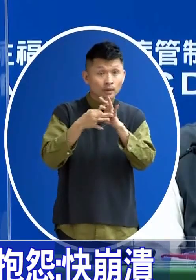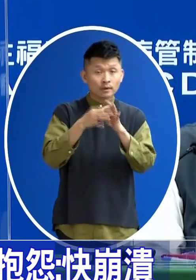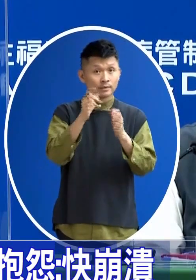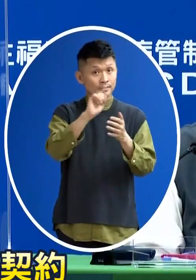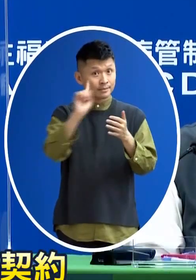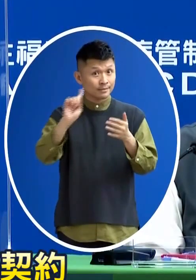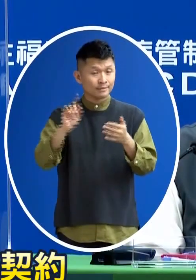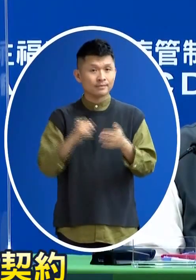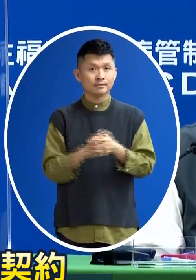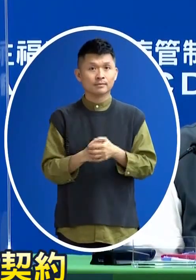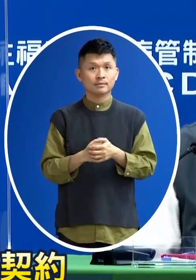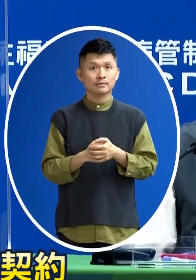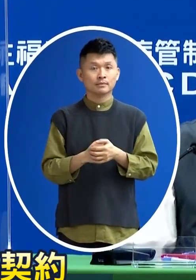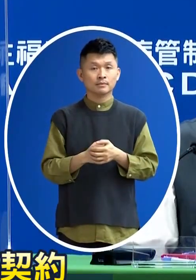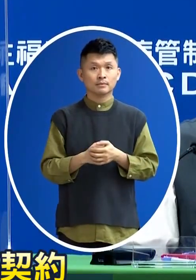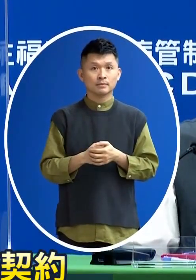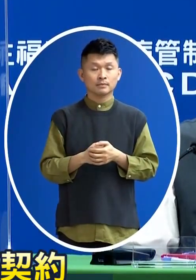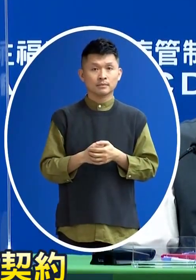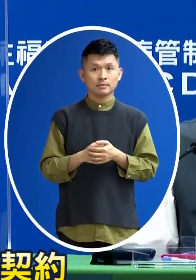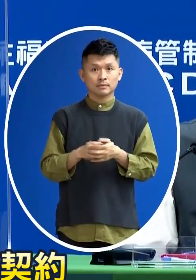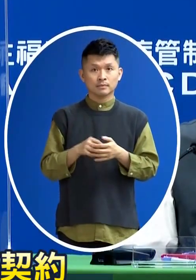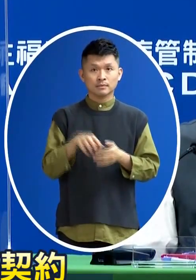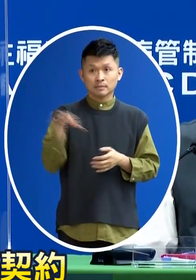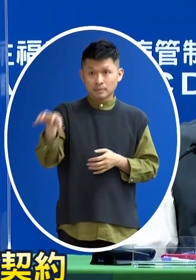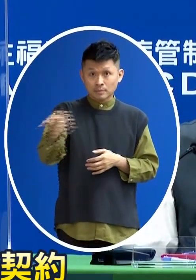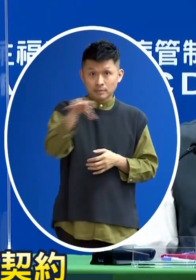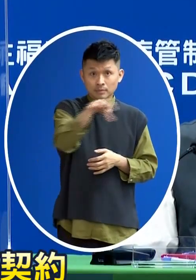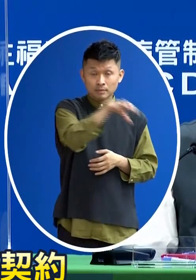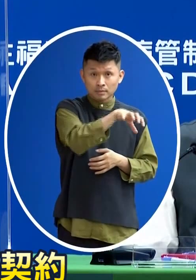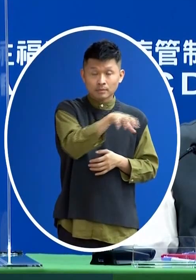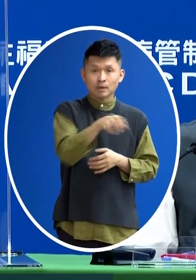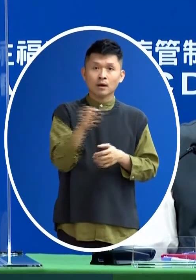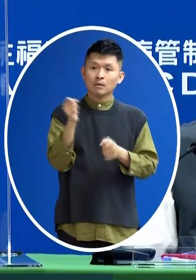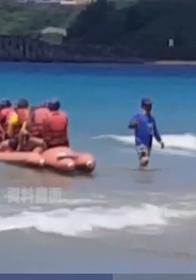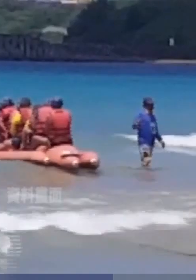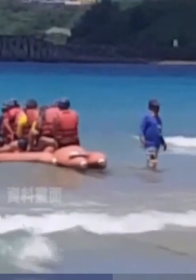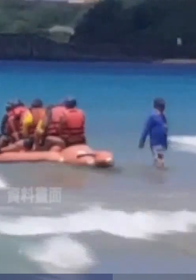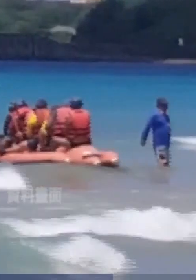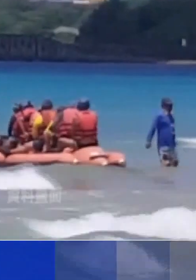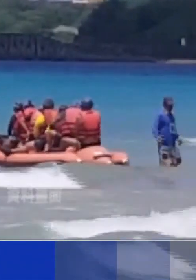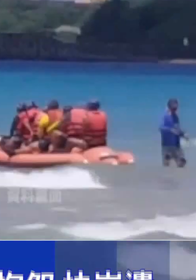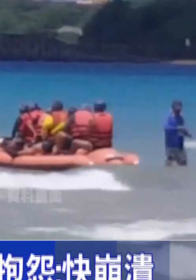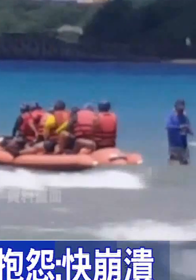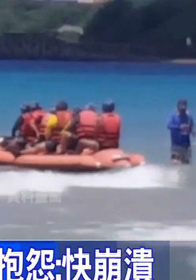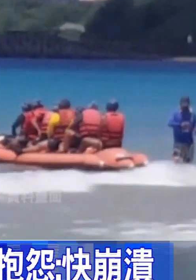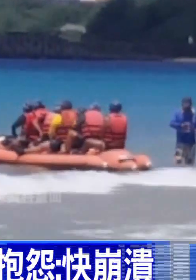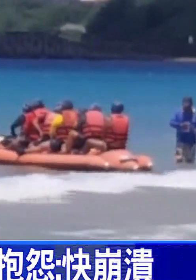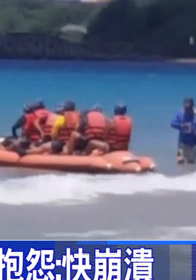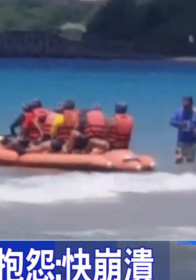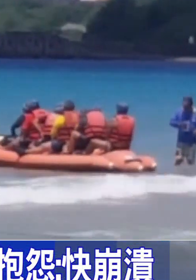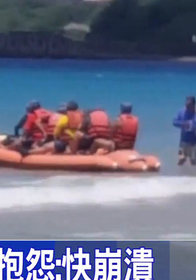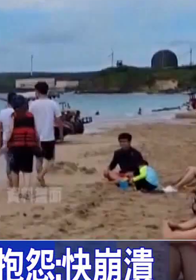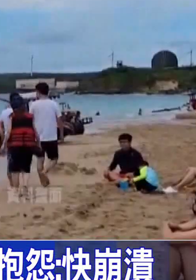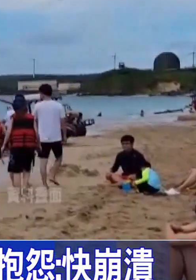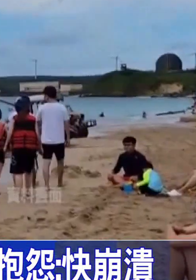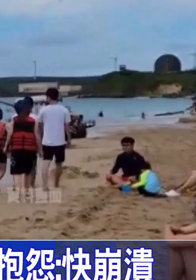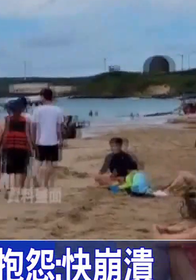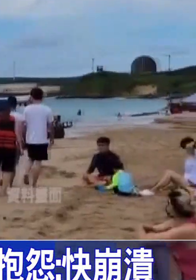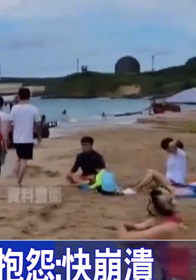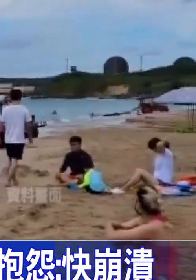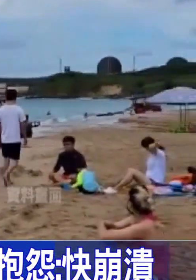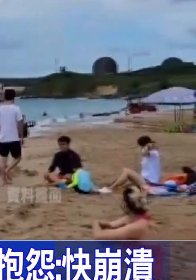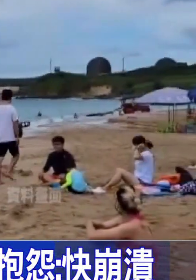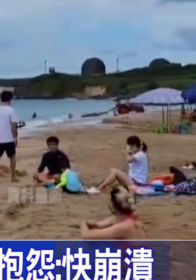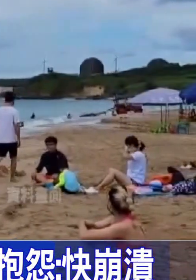那还是要根据定型化契约或个别所订定的消费契约去进行。 毕竟防疫警戒尚未升3级，但民众